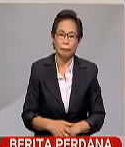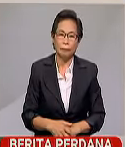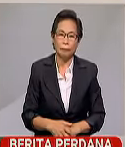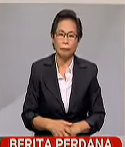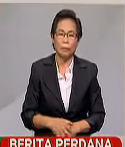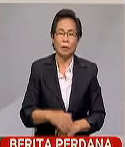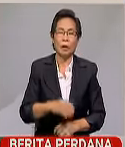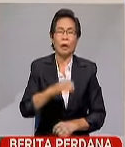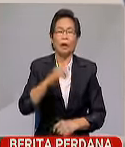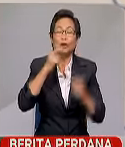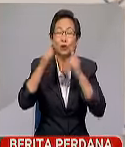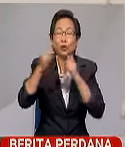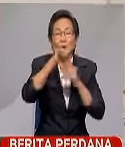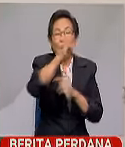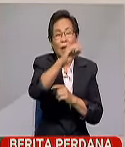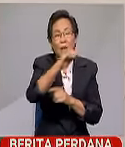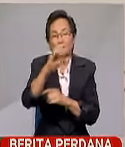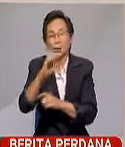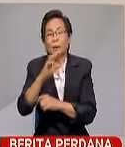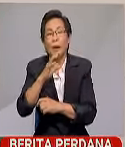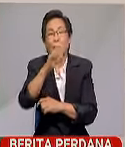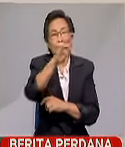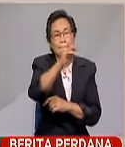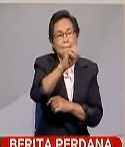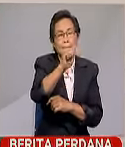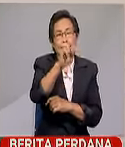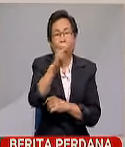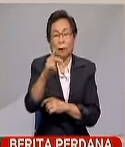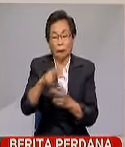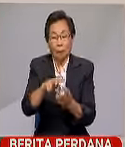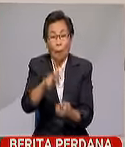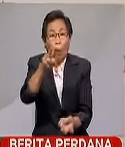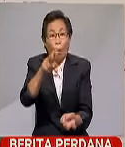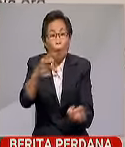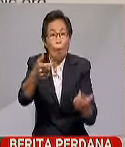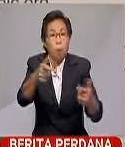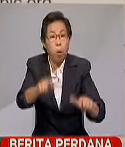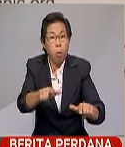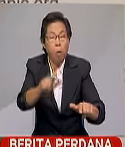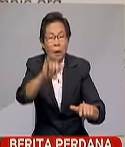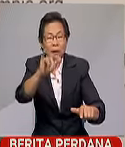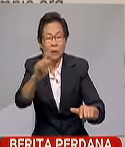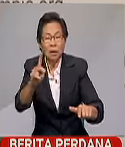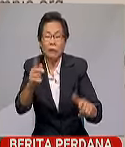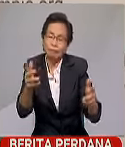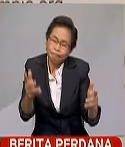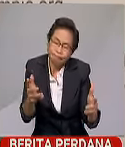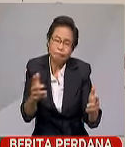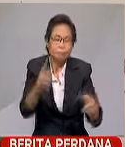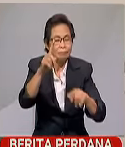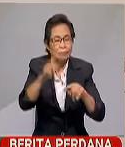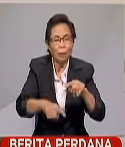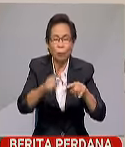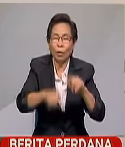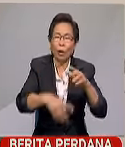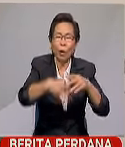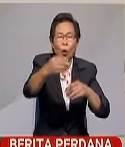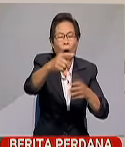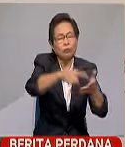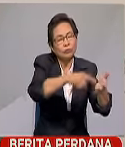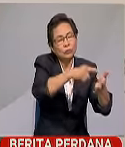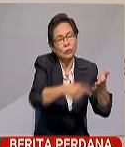Menurut jurucakap IOC Mark Adams, pihaknya terkejut dengan insiden. Jawatankuasa bagaimanapun tidak boleh mengeluarkan